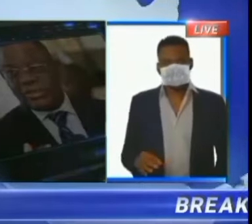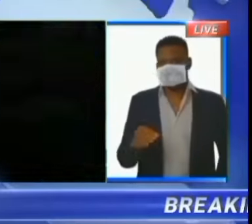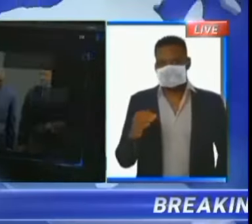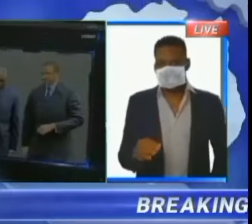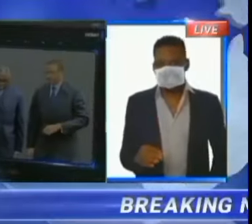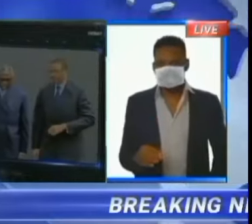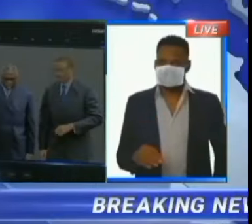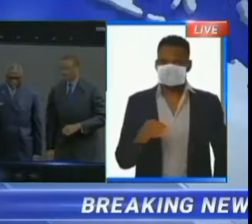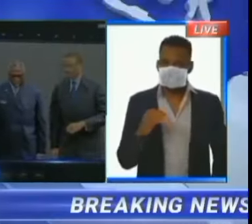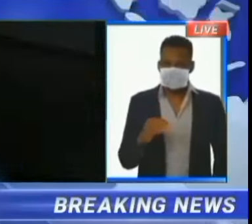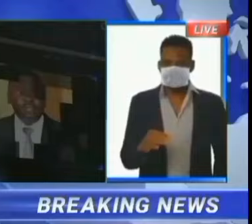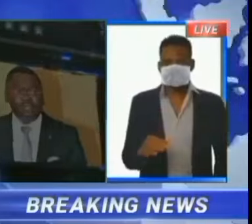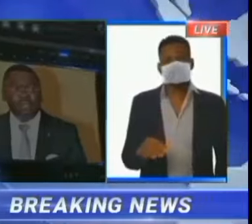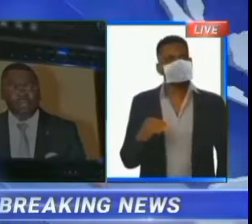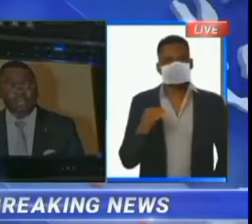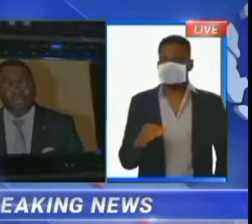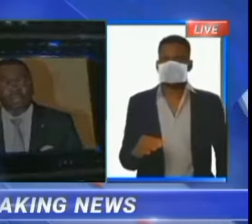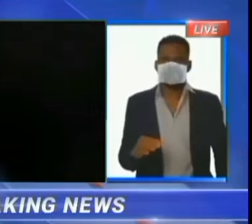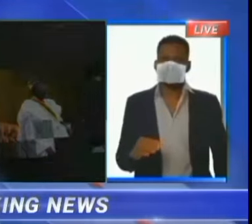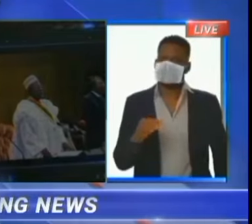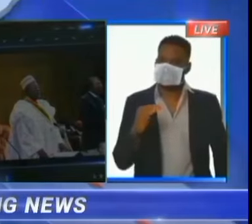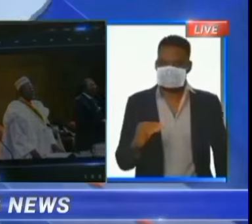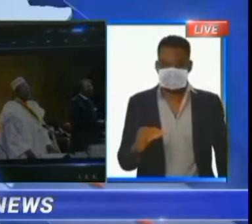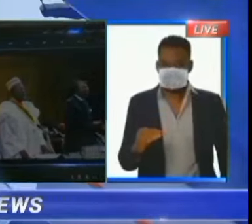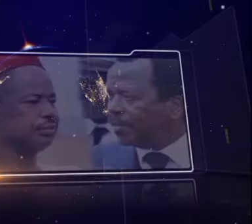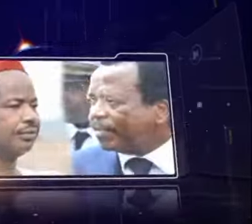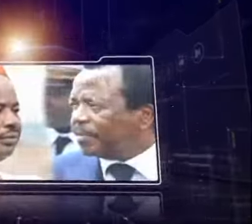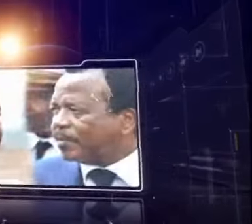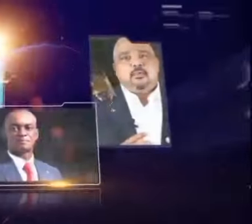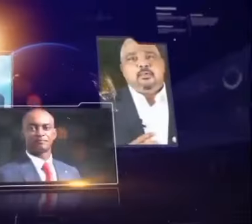toujours les mieux informés. Bien sûr, vos commentaires sont toujours les bienvenus.